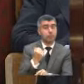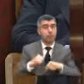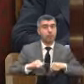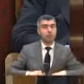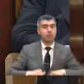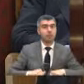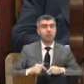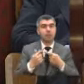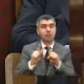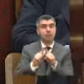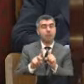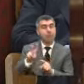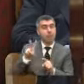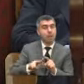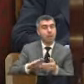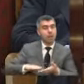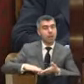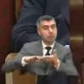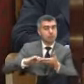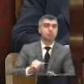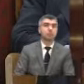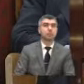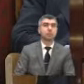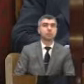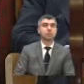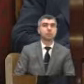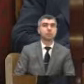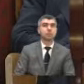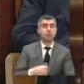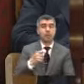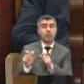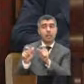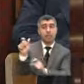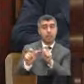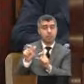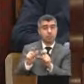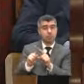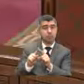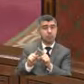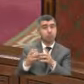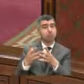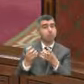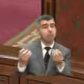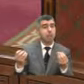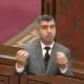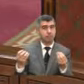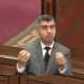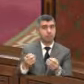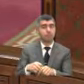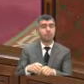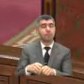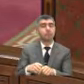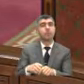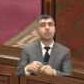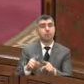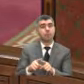وكنتظروا بادرة مباشرة. يعني هما هاد الناس تكون واحد الفئة اللي هي يعني متوسطة